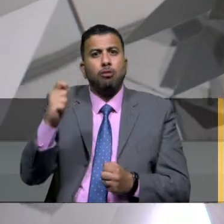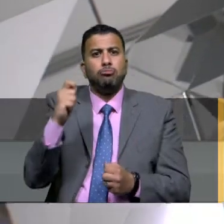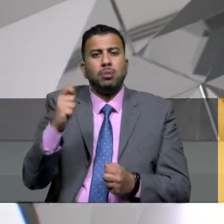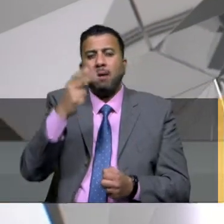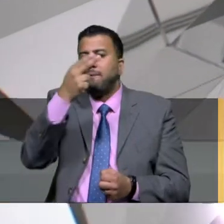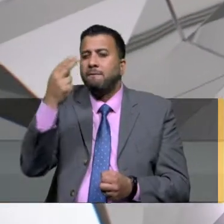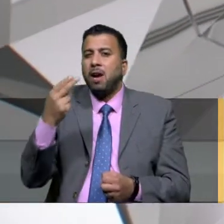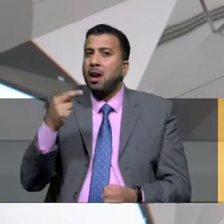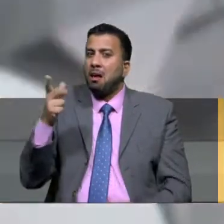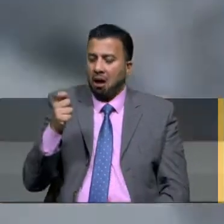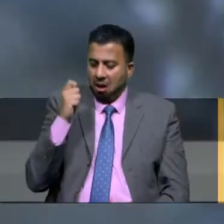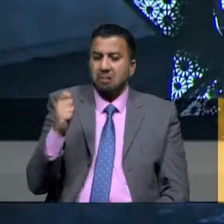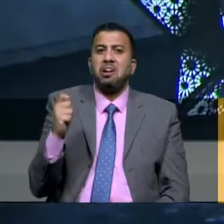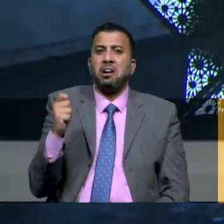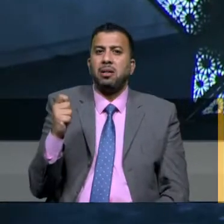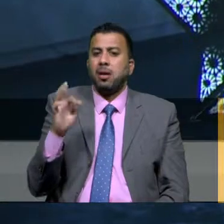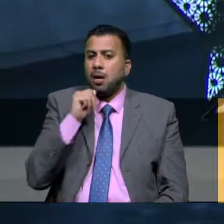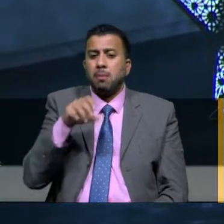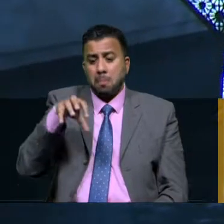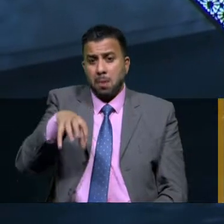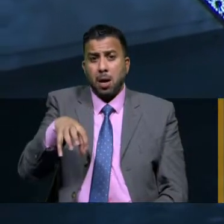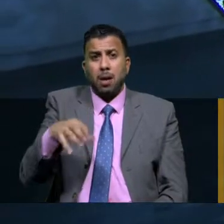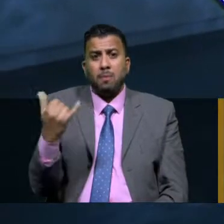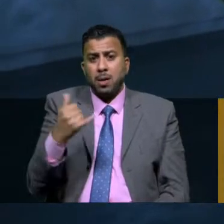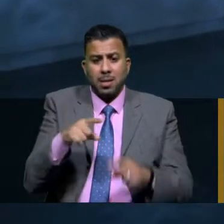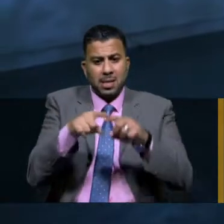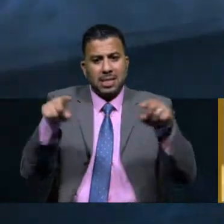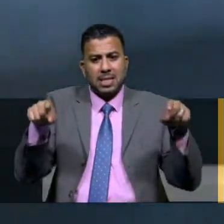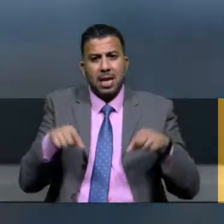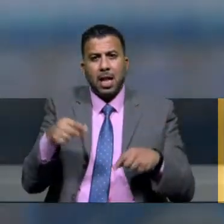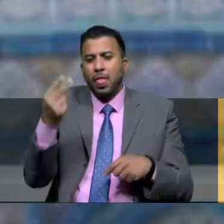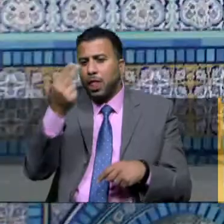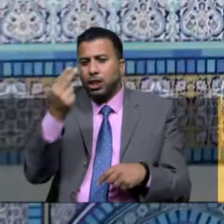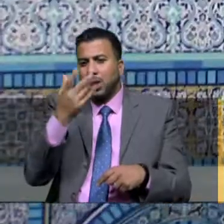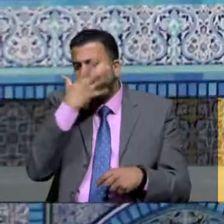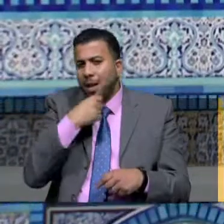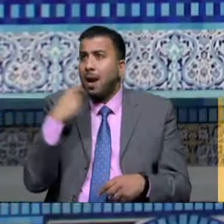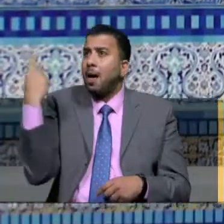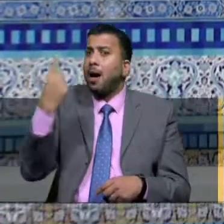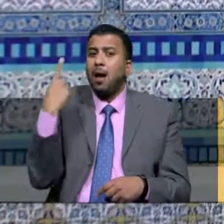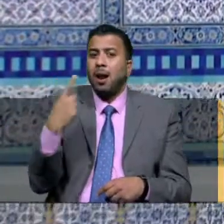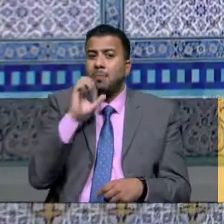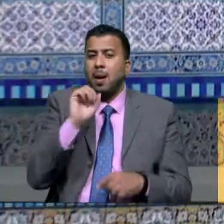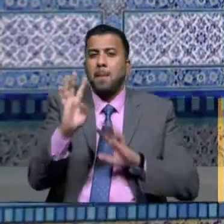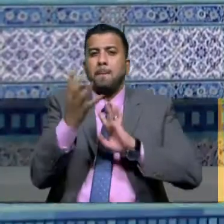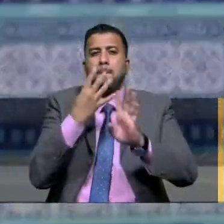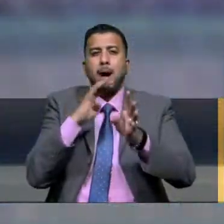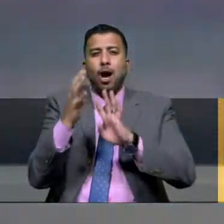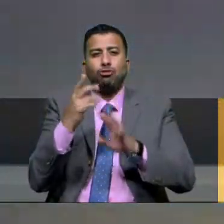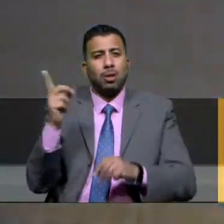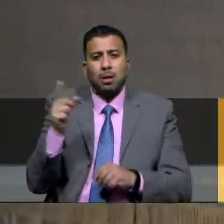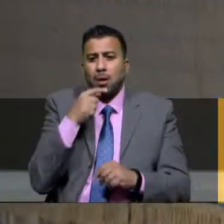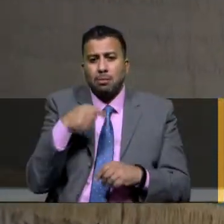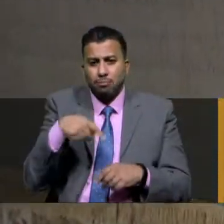الفن العريق عبر مكانة مهمة في الساحة التشكيلية العالمية. فالمهرجان يواصل